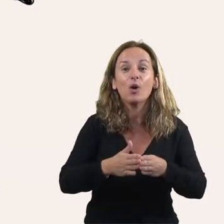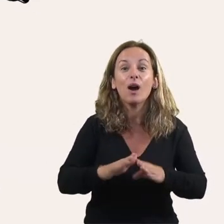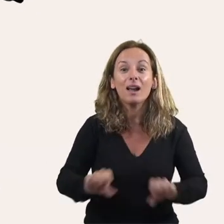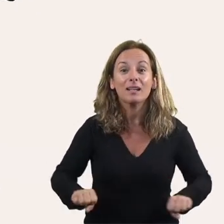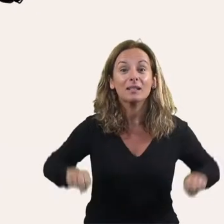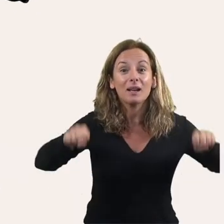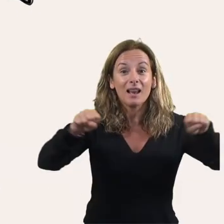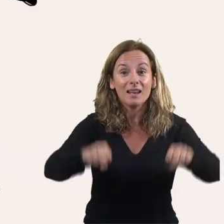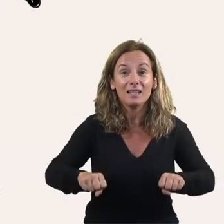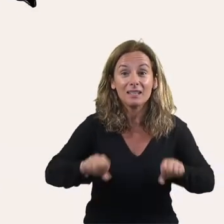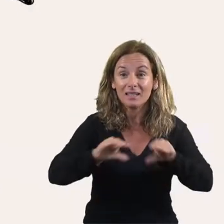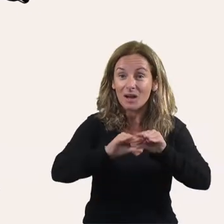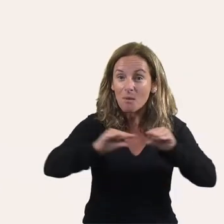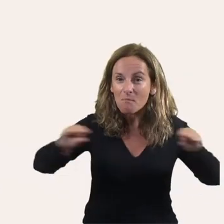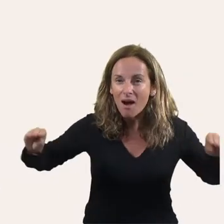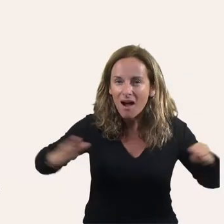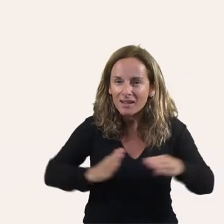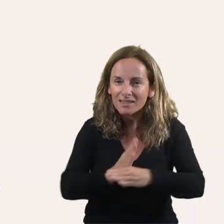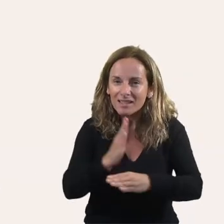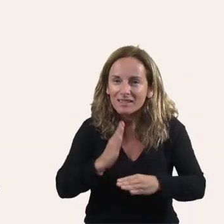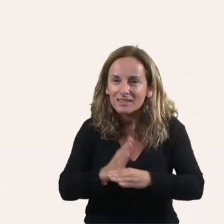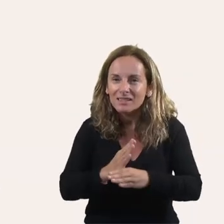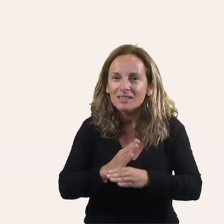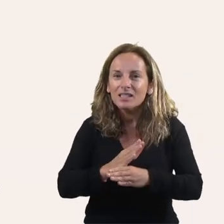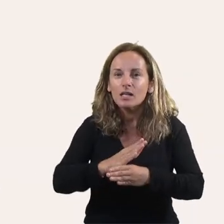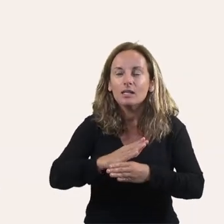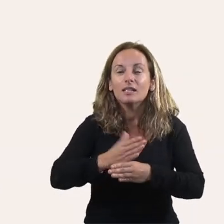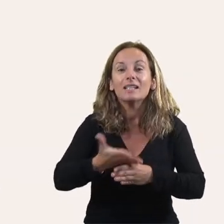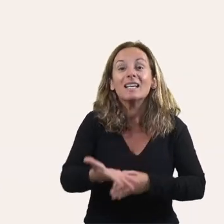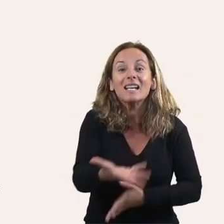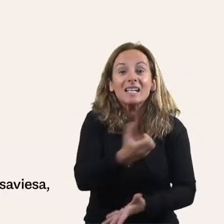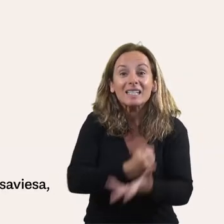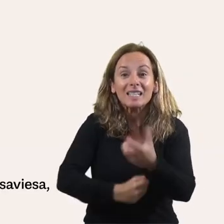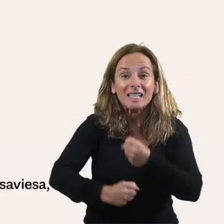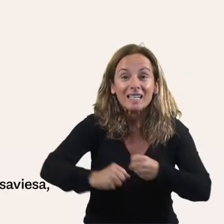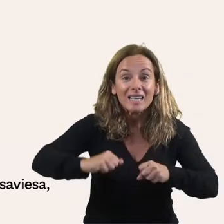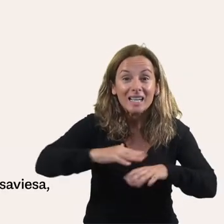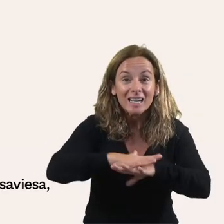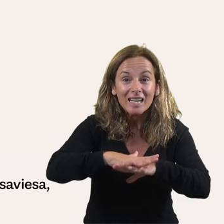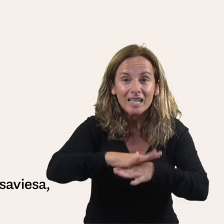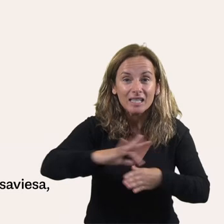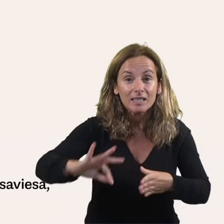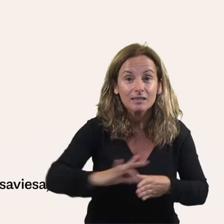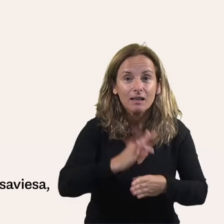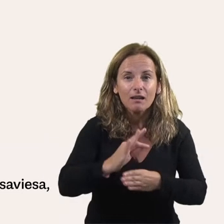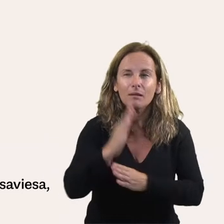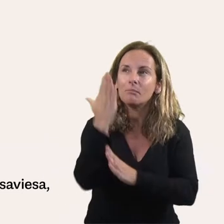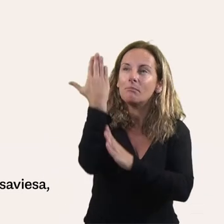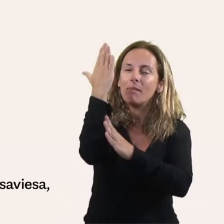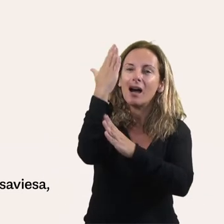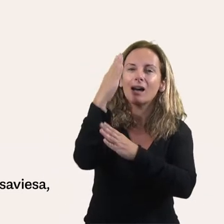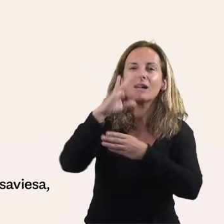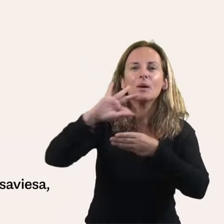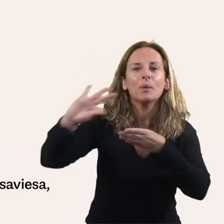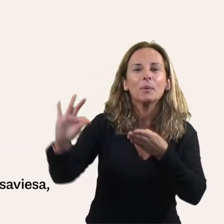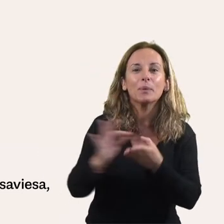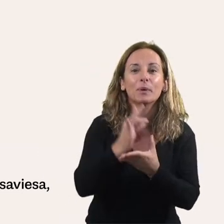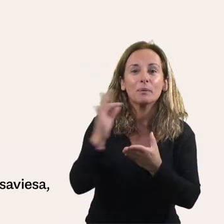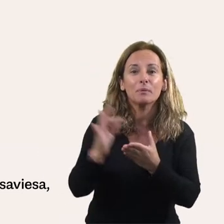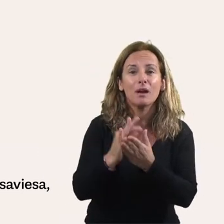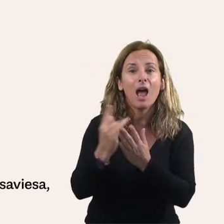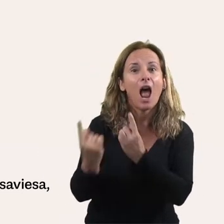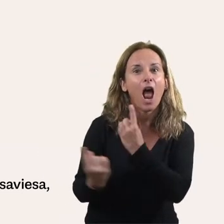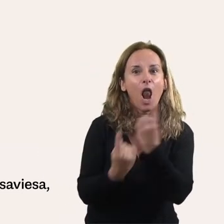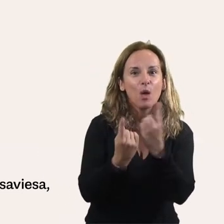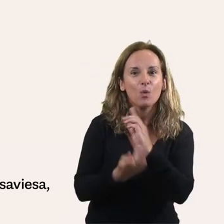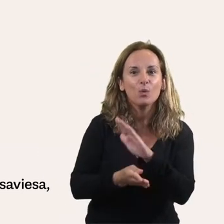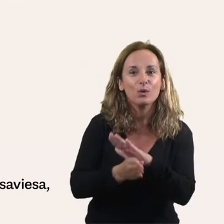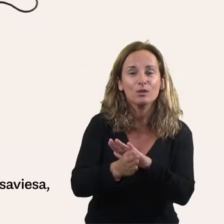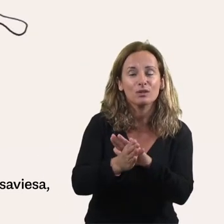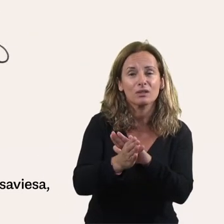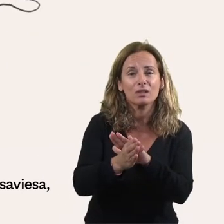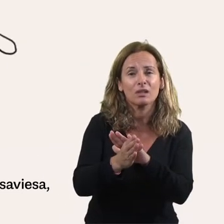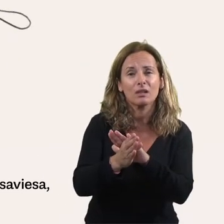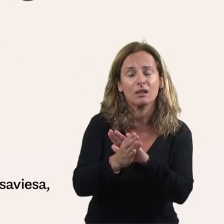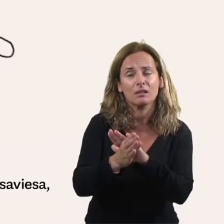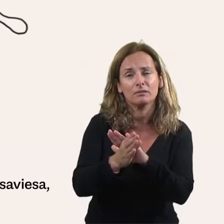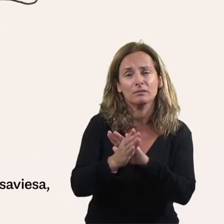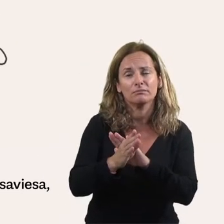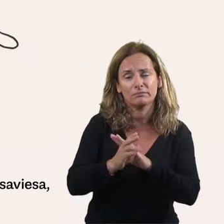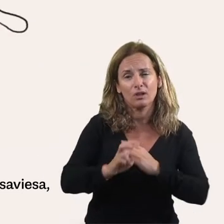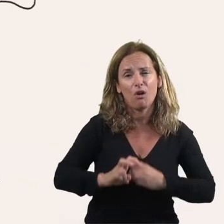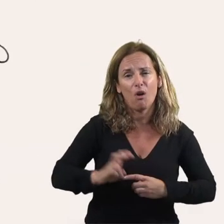d'aixa, de remolar, de veler i de xarxer. D'alguns encara en conservant part de la saviesa, d'altres s'han